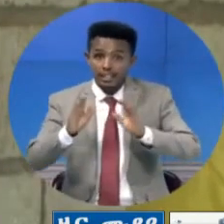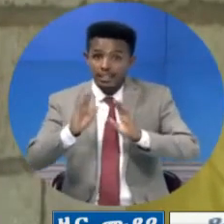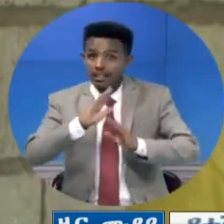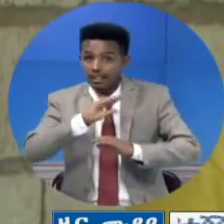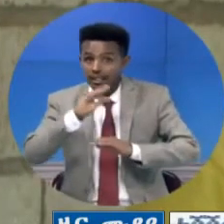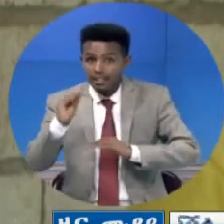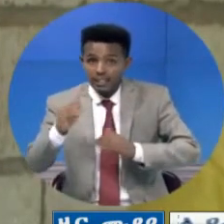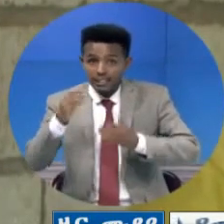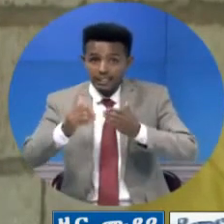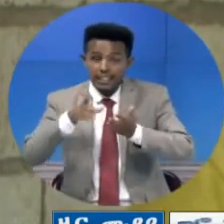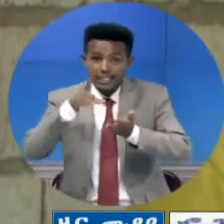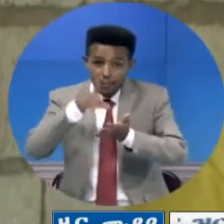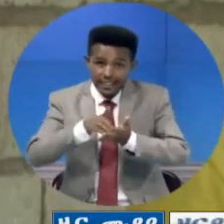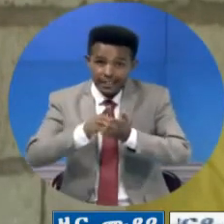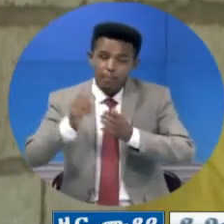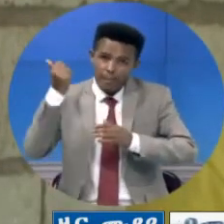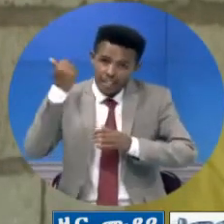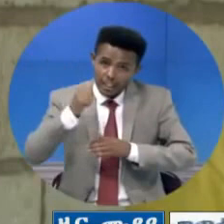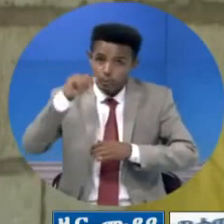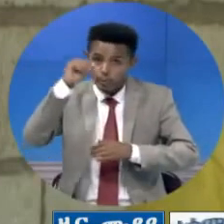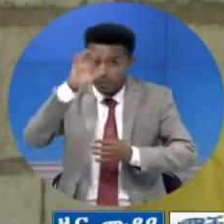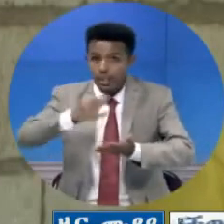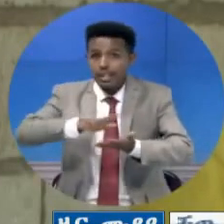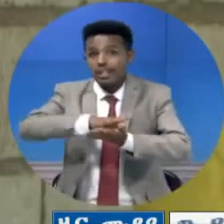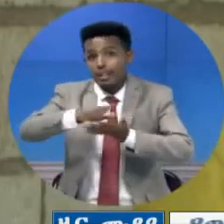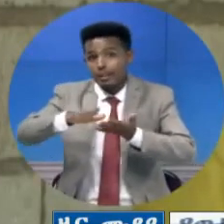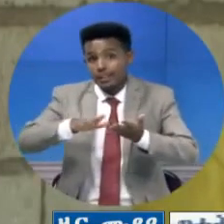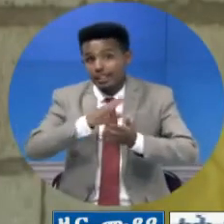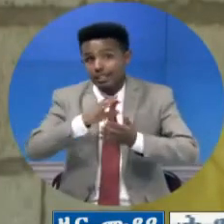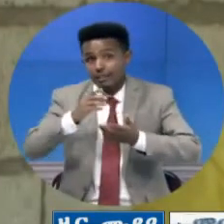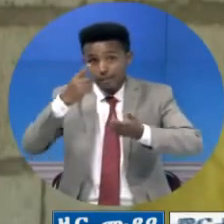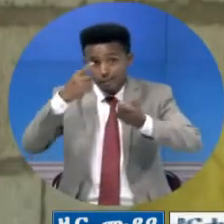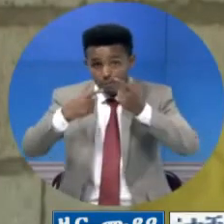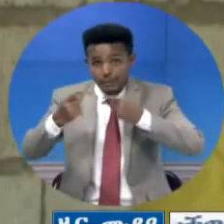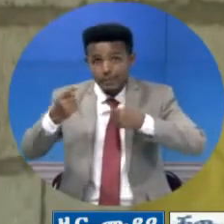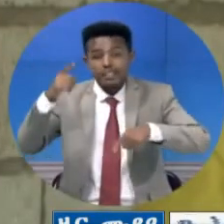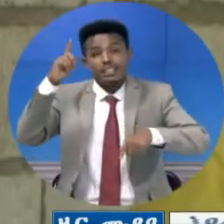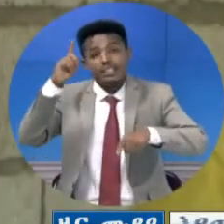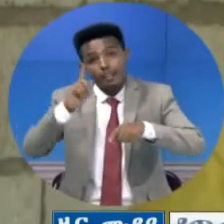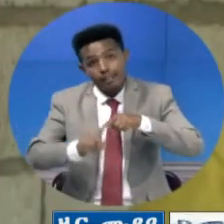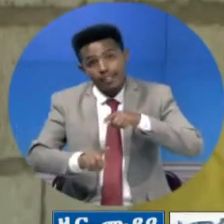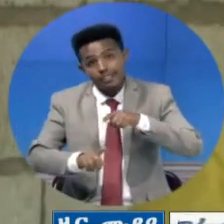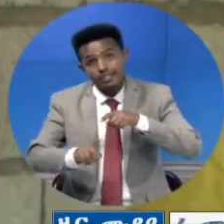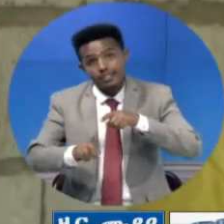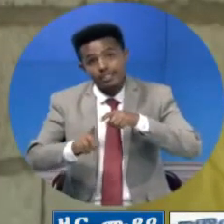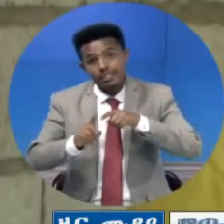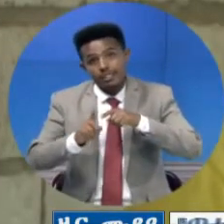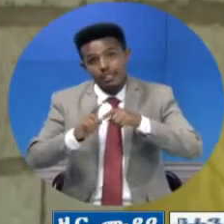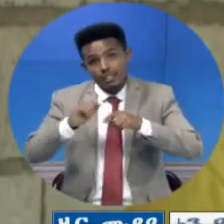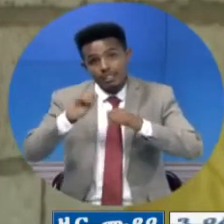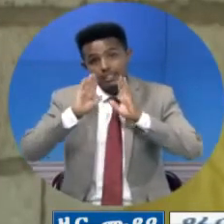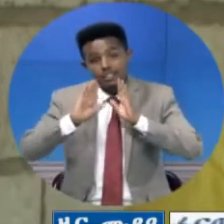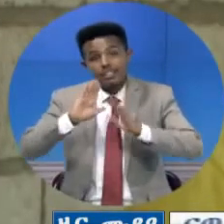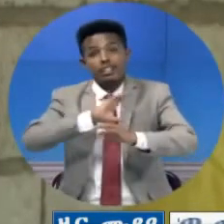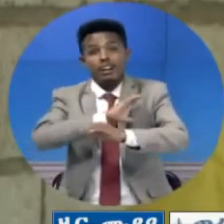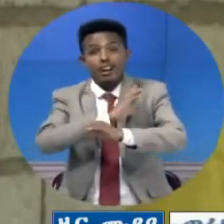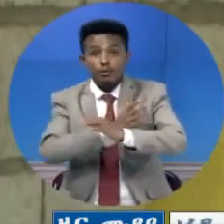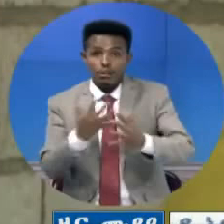ጉዳይ ደግሞ ከተማችን ማናቸውም ሰው ሊረብሻትና ብጥብጥ ሊያመጣ እንደማይችል ከጸጥታ ኃይሉ ጋር